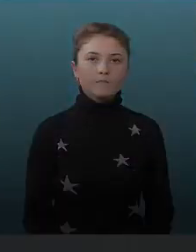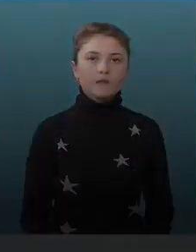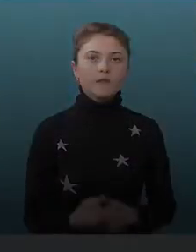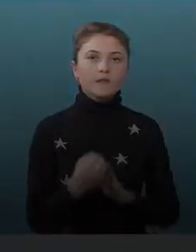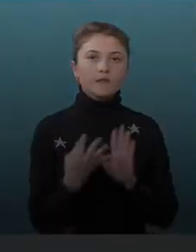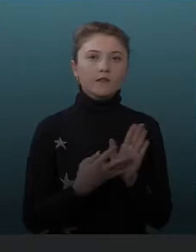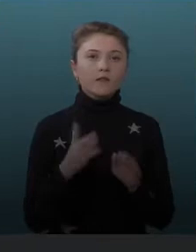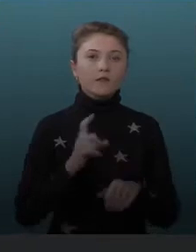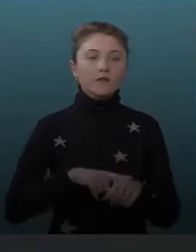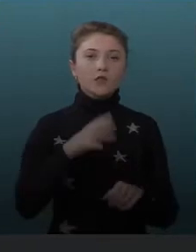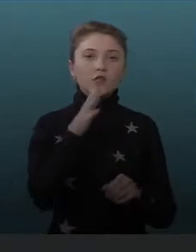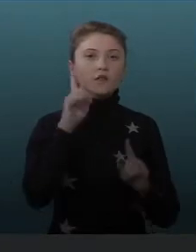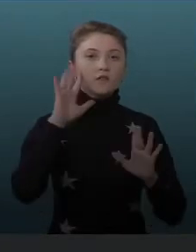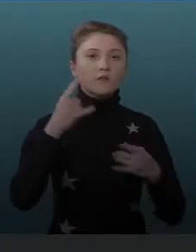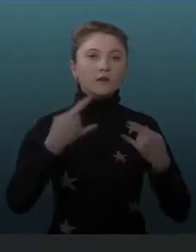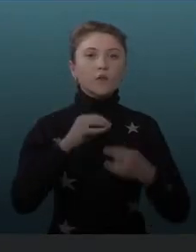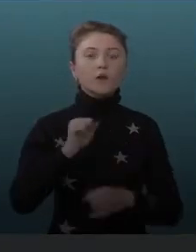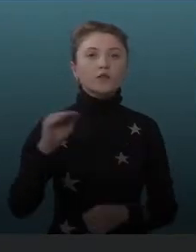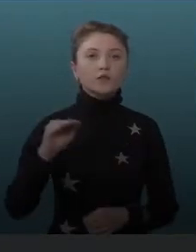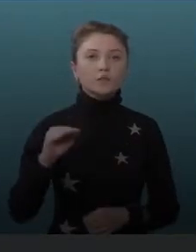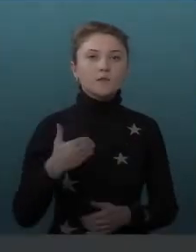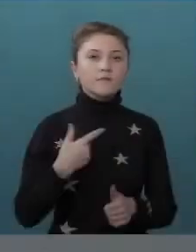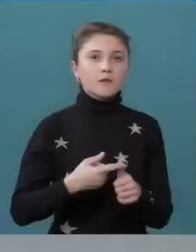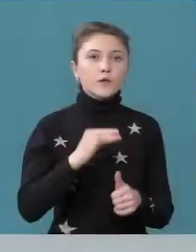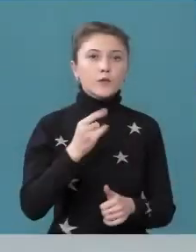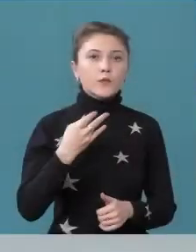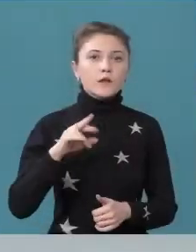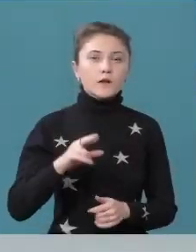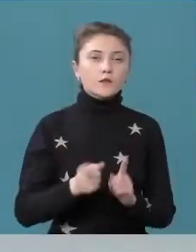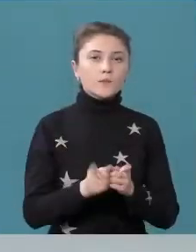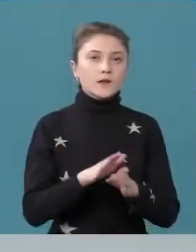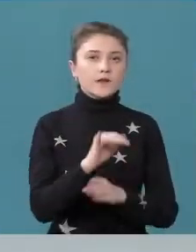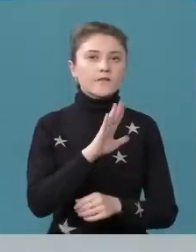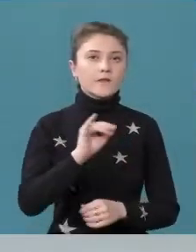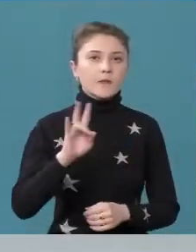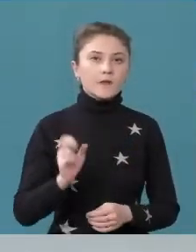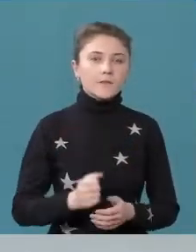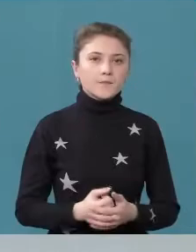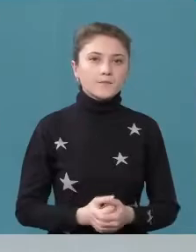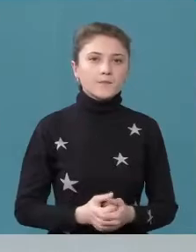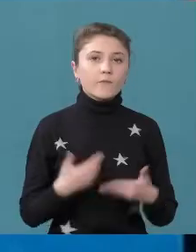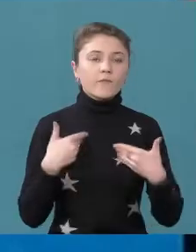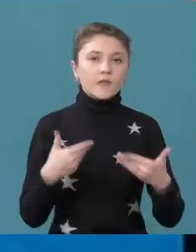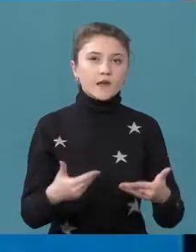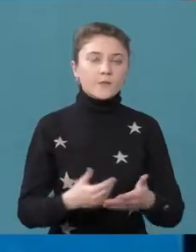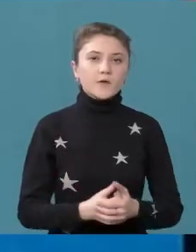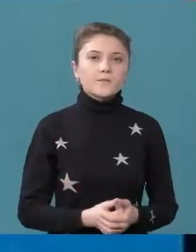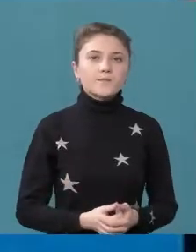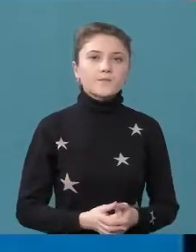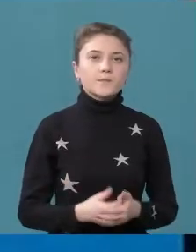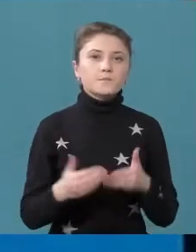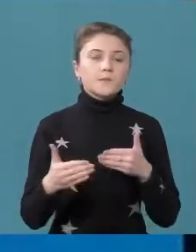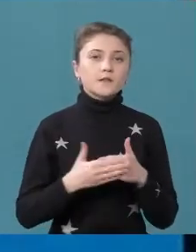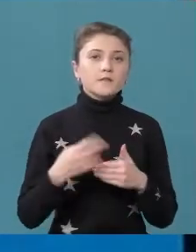19 на годиннику. Час новин на телеканалі ЮА Житомир. Мене звати Юлія Головня. Сурдопереклад Івана Черняєва. Вітаємо. Близько